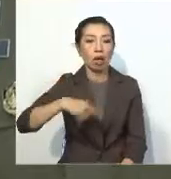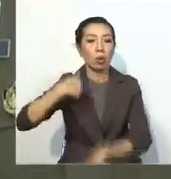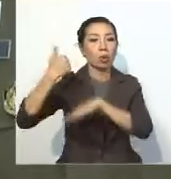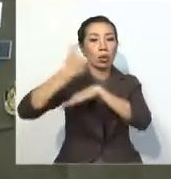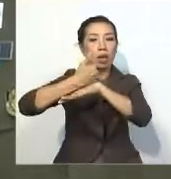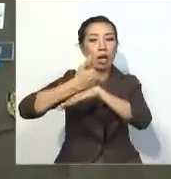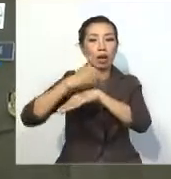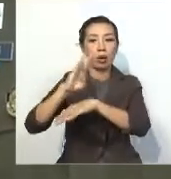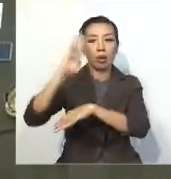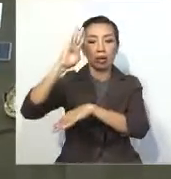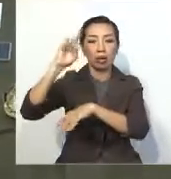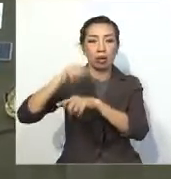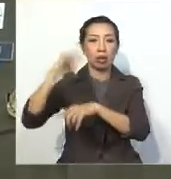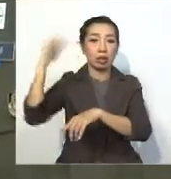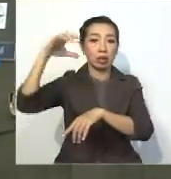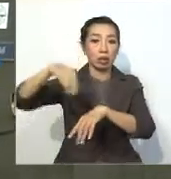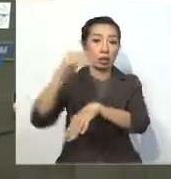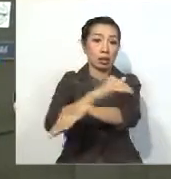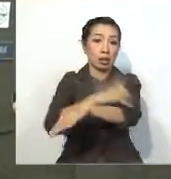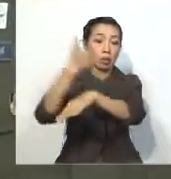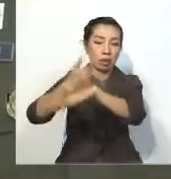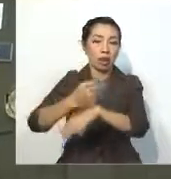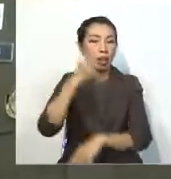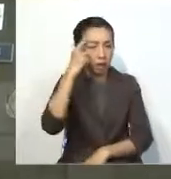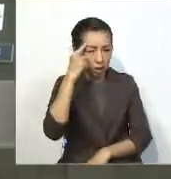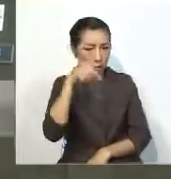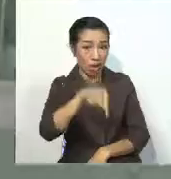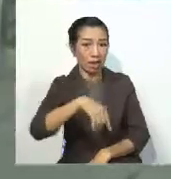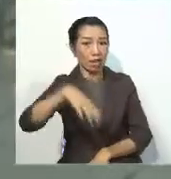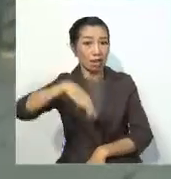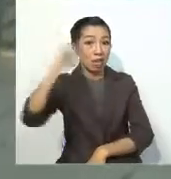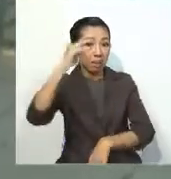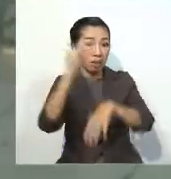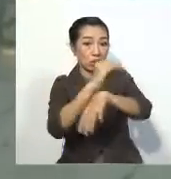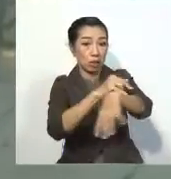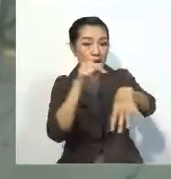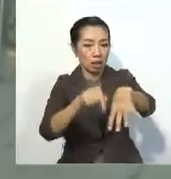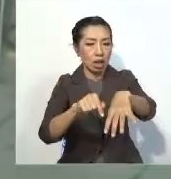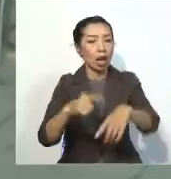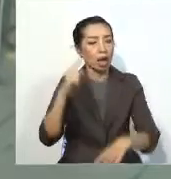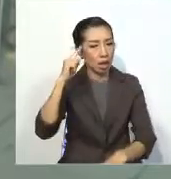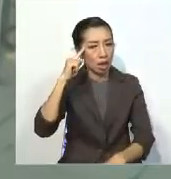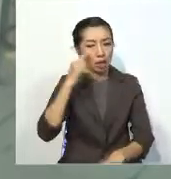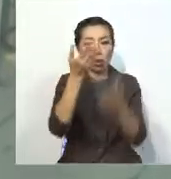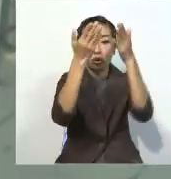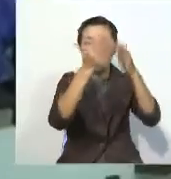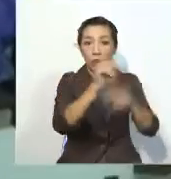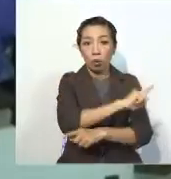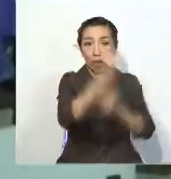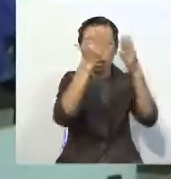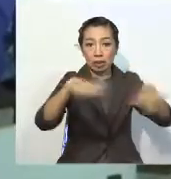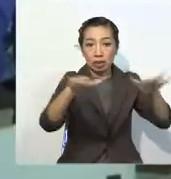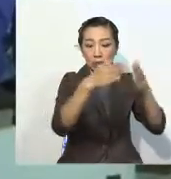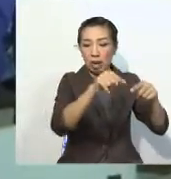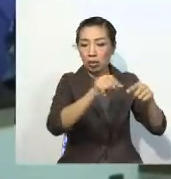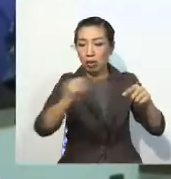รณภูมิคาดว่าภาพรวมจะมีผู้โดยสารใช้บริการท่าอากาศยานสุวรรณภูมิตลอดช่วงคริสต์มาสต่อเนื่องจ